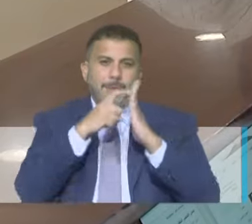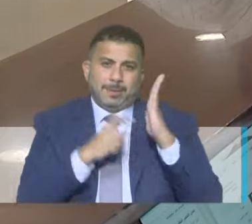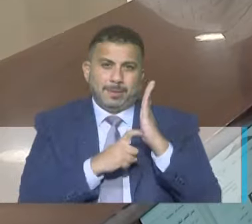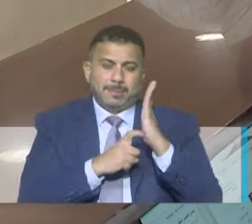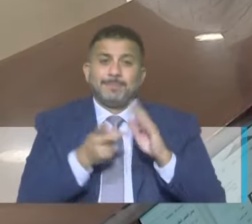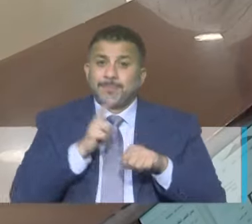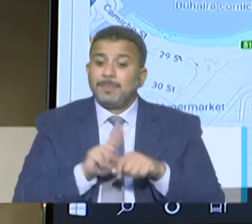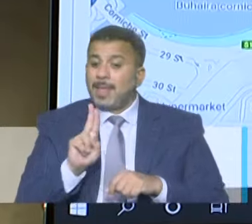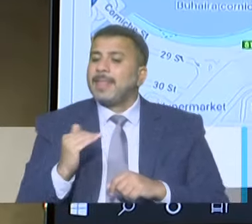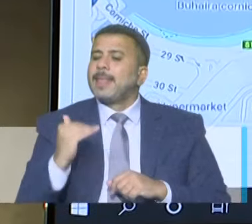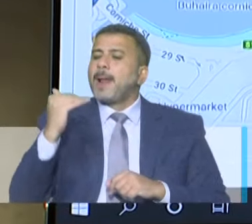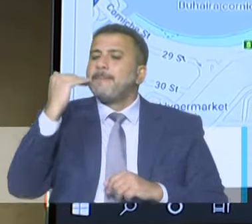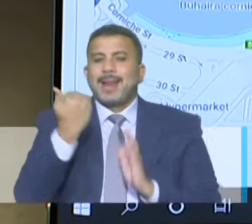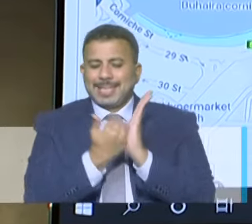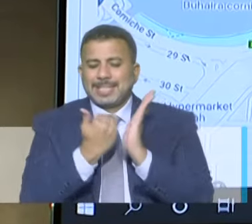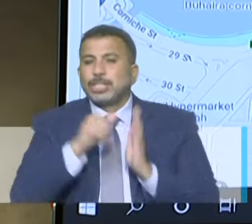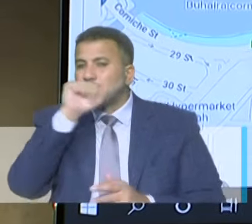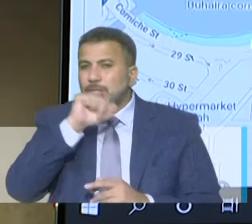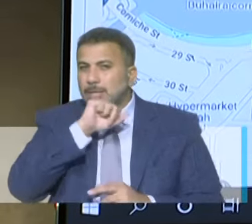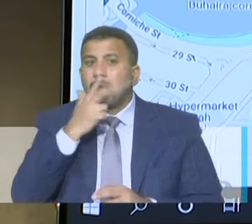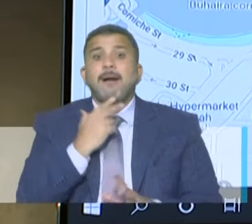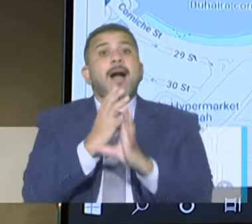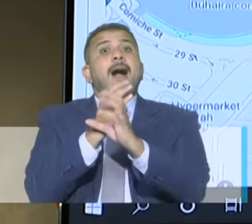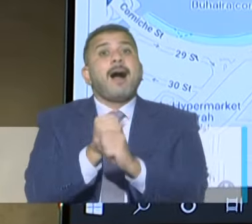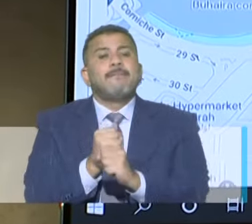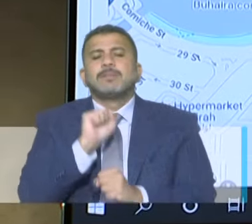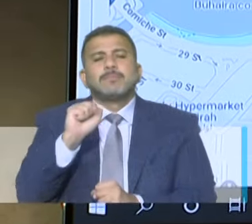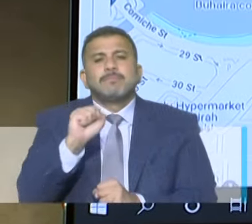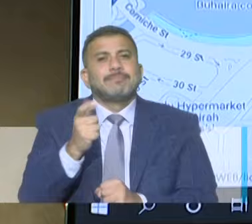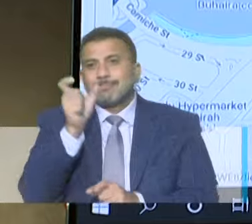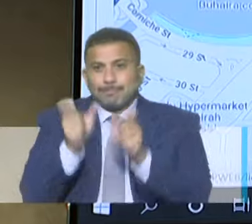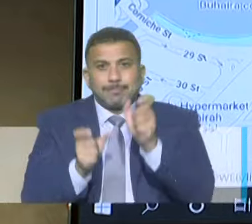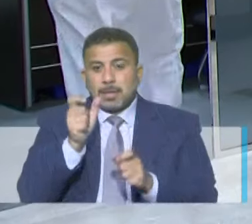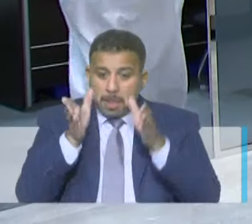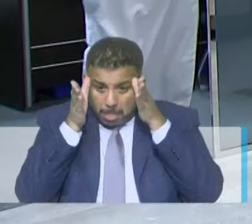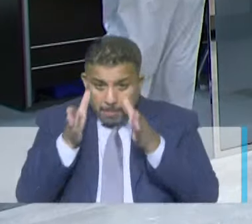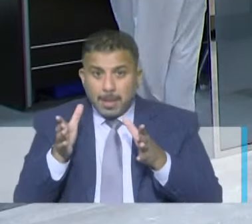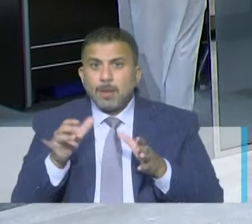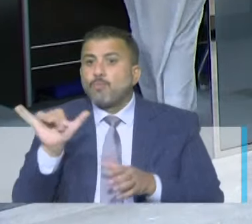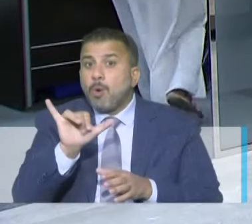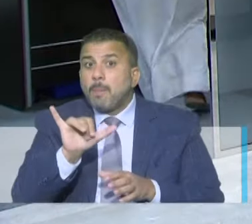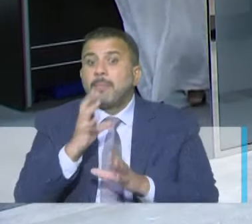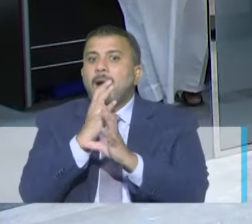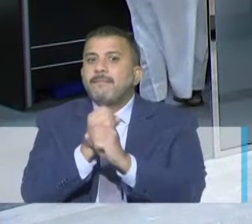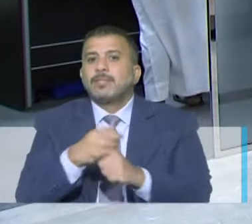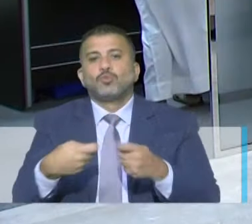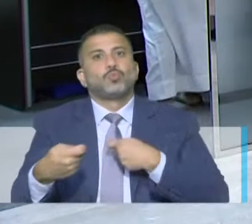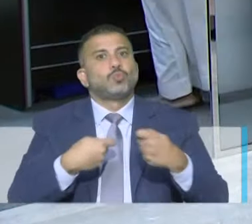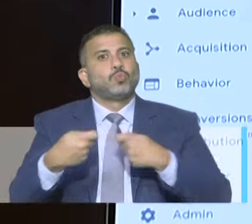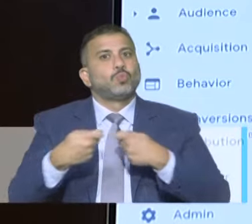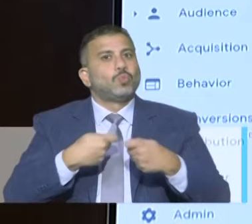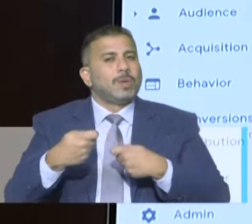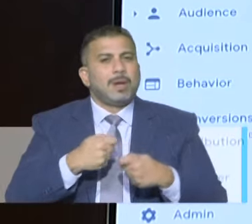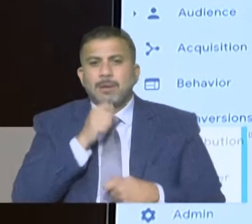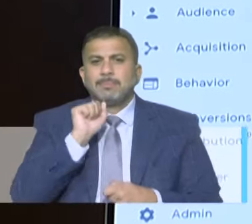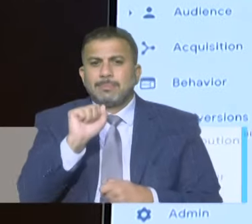دائرة التنمية الاقتصادية في الشارقة على حماية المستهلكين والاهتمام بسلامة الأسواق، ومن هذا